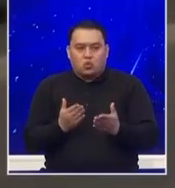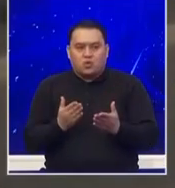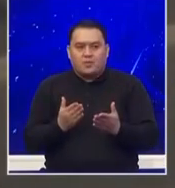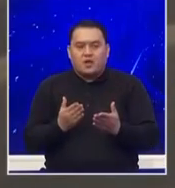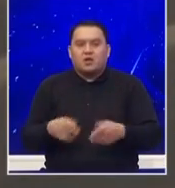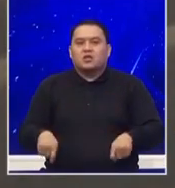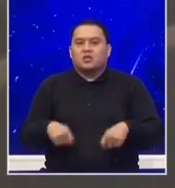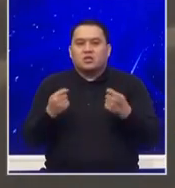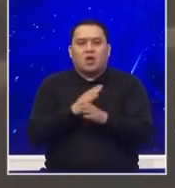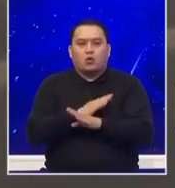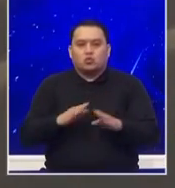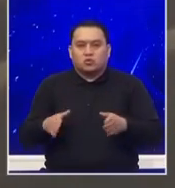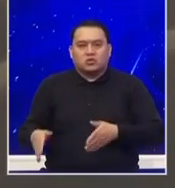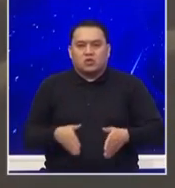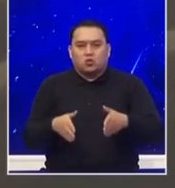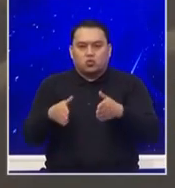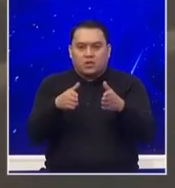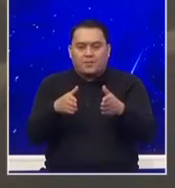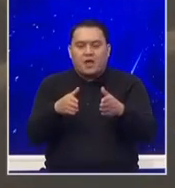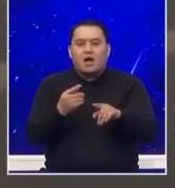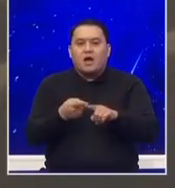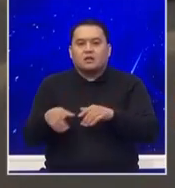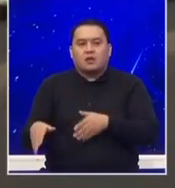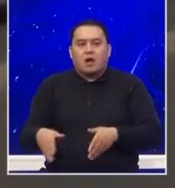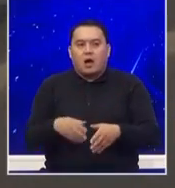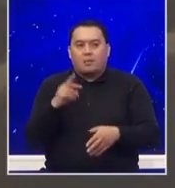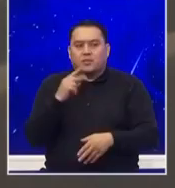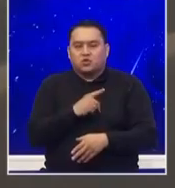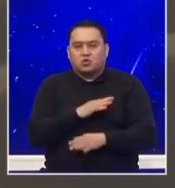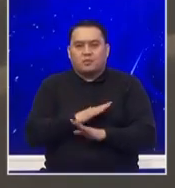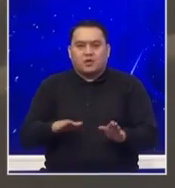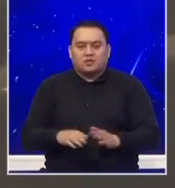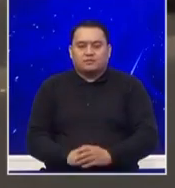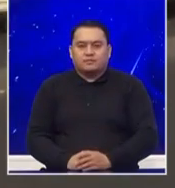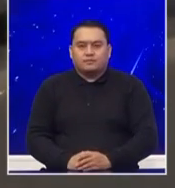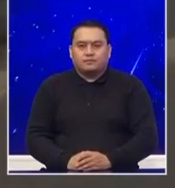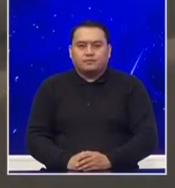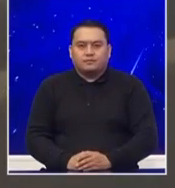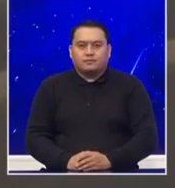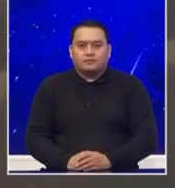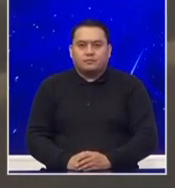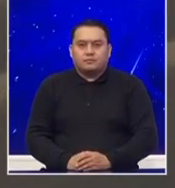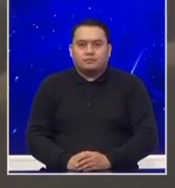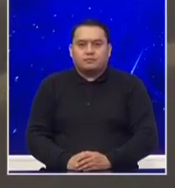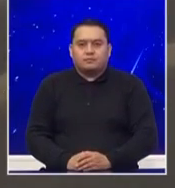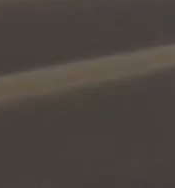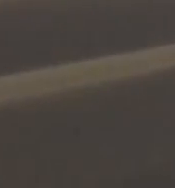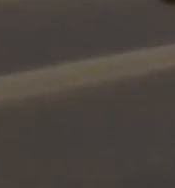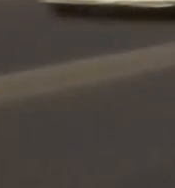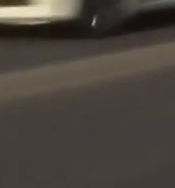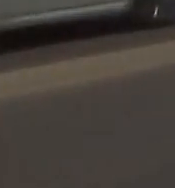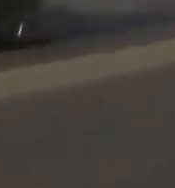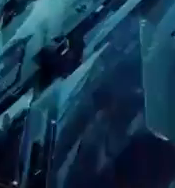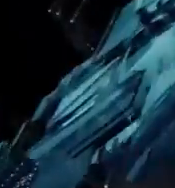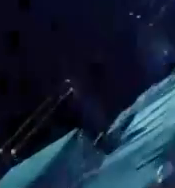Не нарушайте правила дорожного движения, ведь трасса ошибок не прощает. Дамир Анитов, Асет Дюйсенбек, телеканал ЖТСУ.